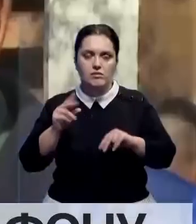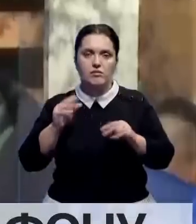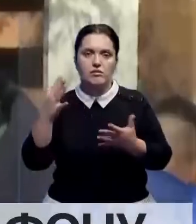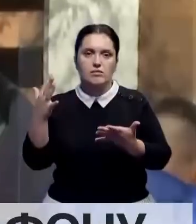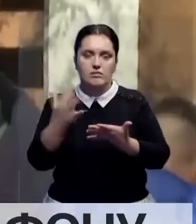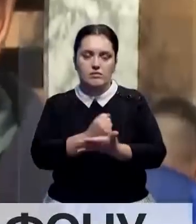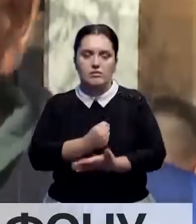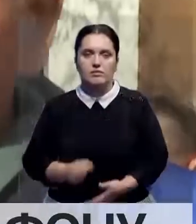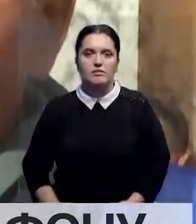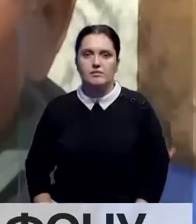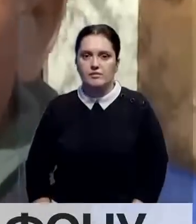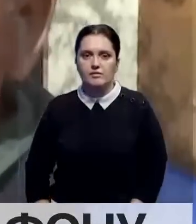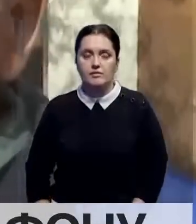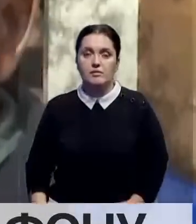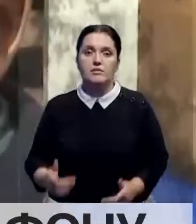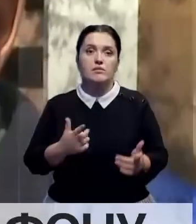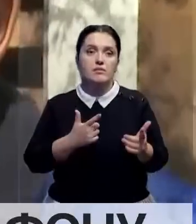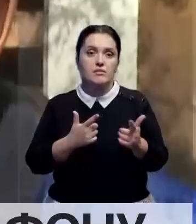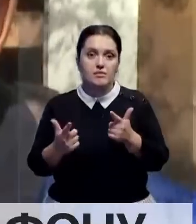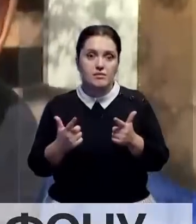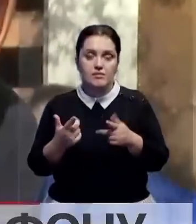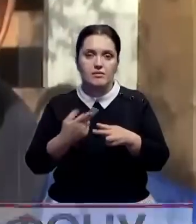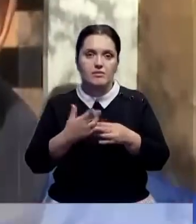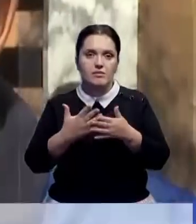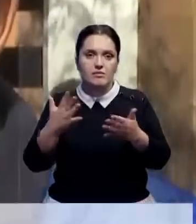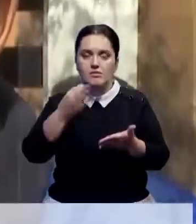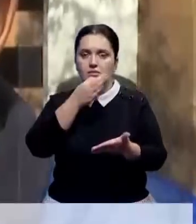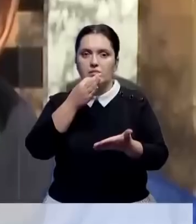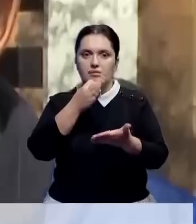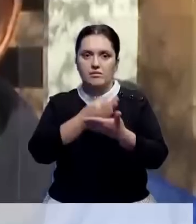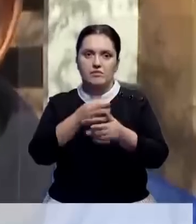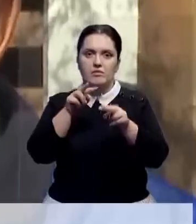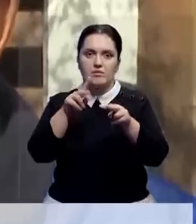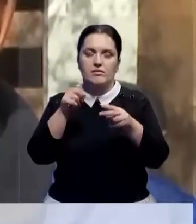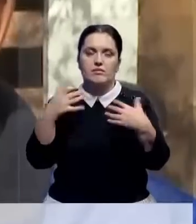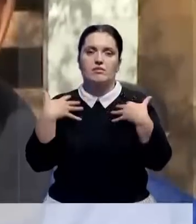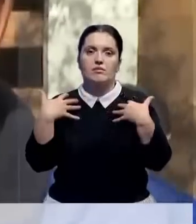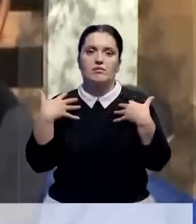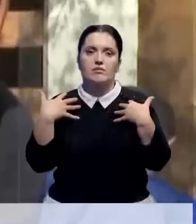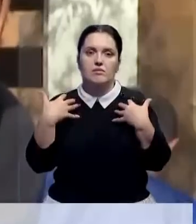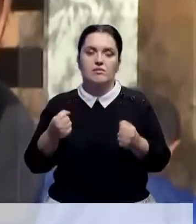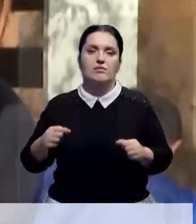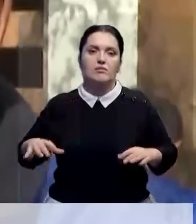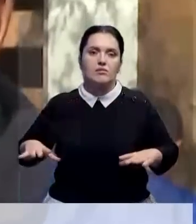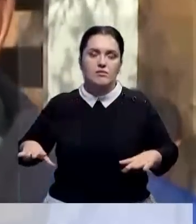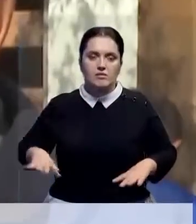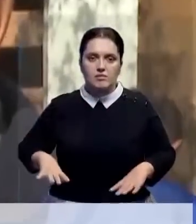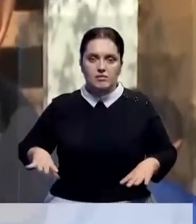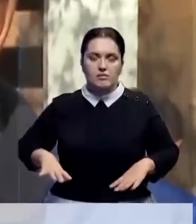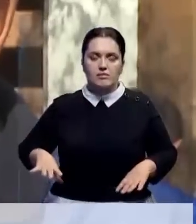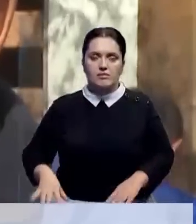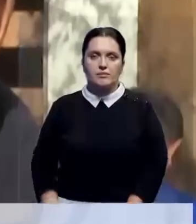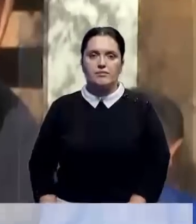победу. Готовились к марафону с большой ответственностью, наблюдали за здоровьем лошадей, их возможностями,